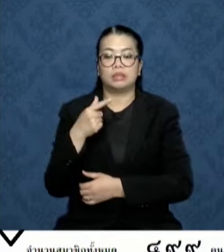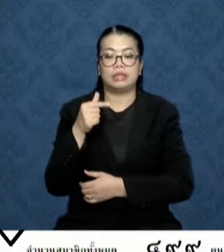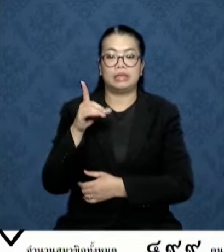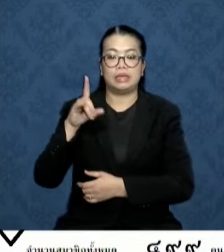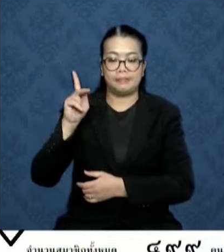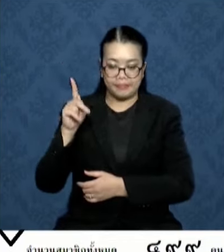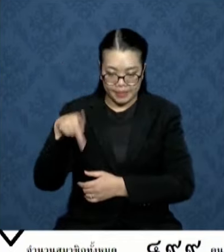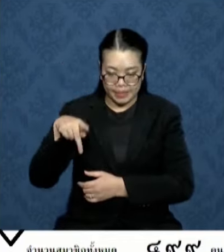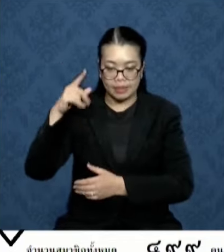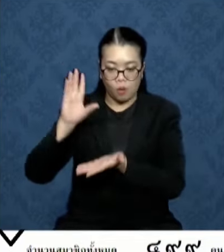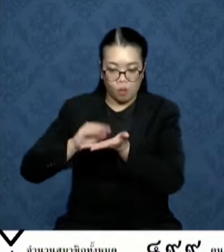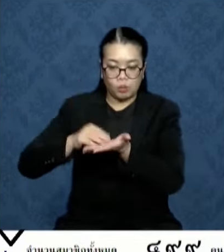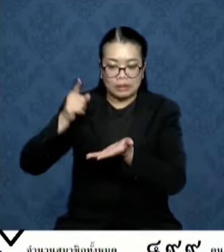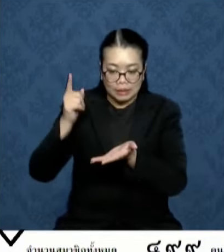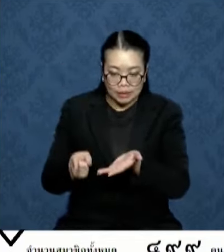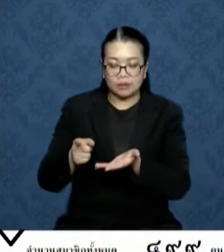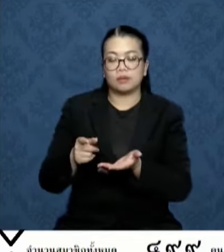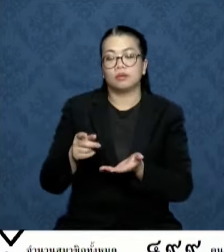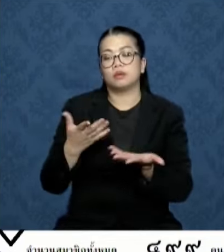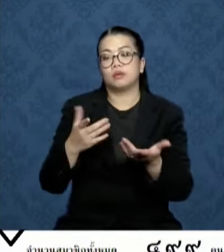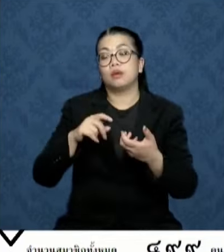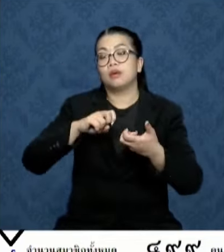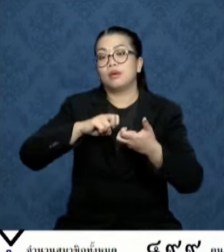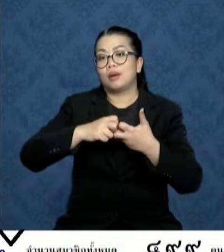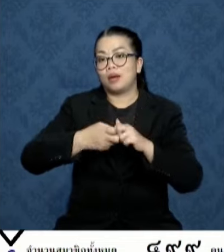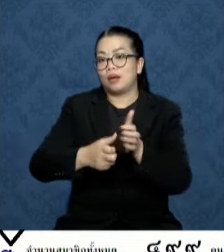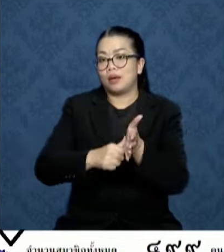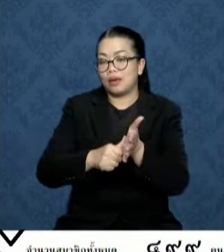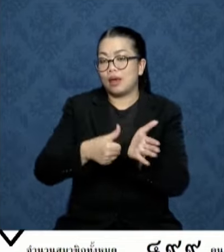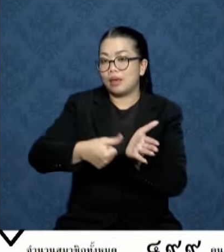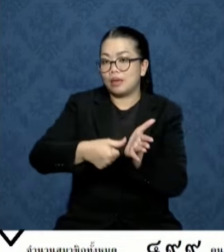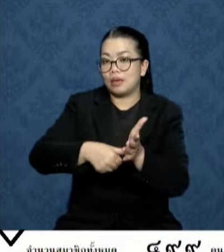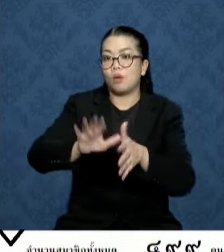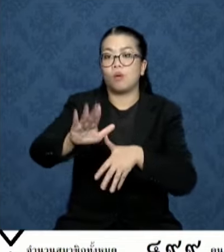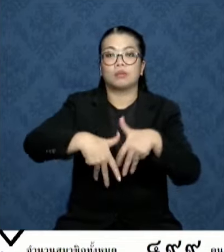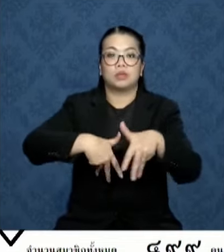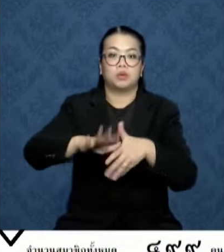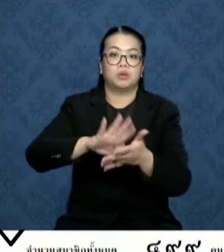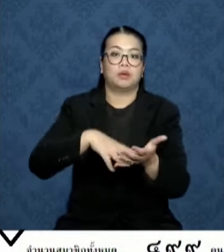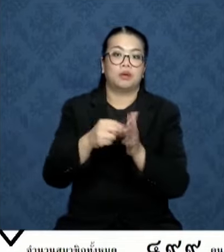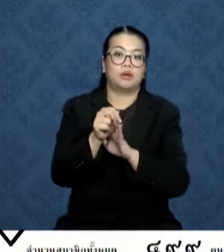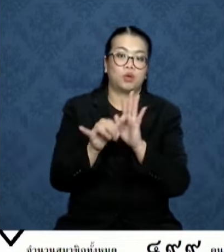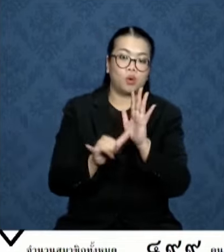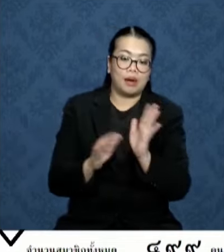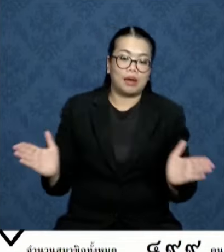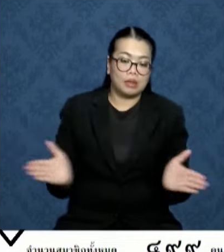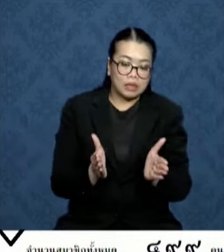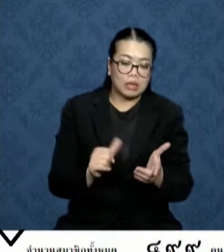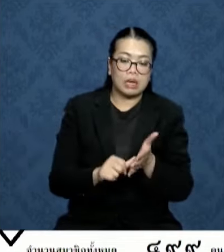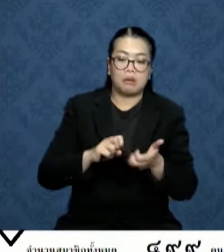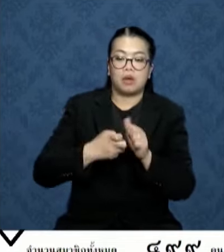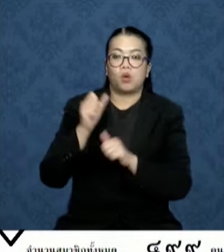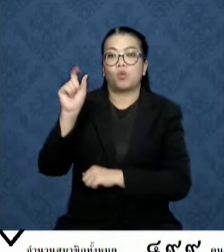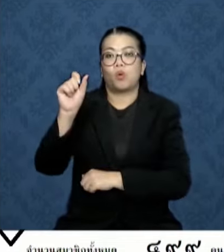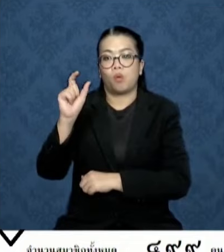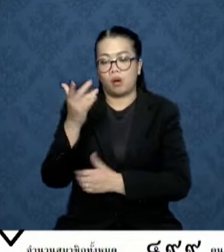ส่วกแ้ปัหาเรื่องนี่สนของบาชนครับได้แดงอยใส่วของนโยบายระยะสั้นเพื่อกัต้นเศรษกิจและแ้ปัหาเรง